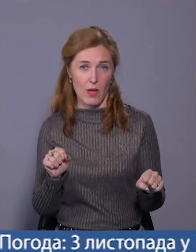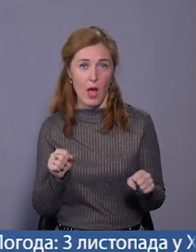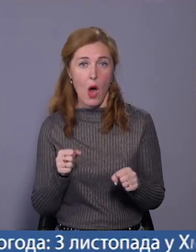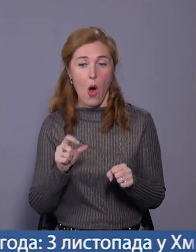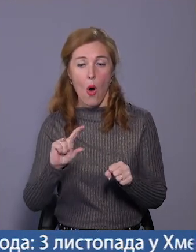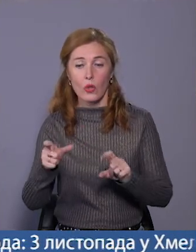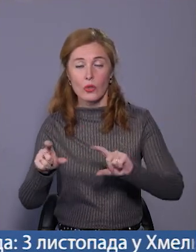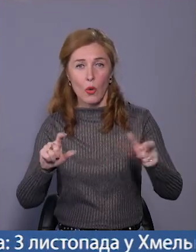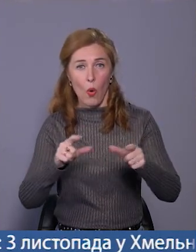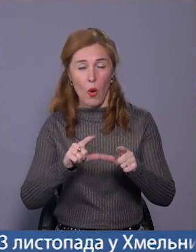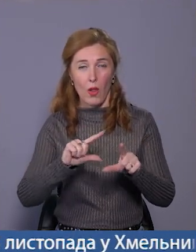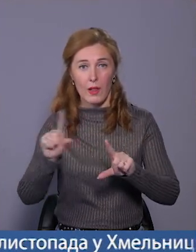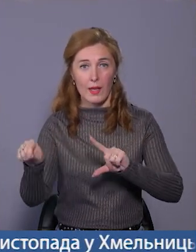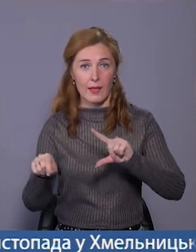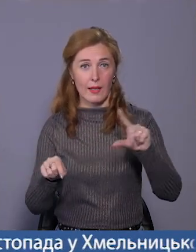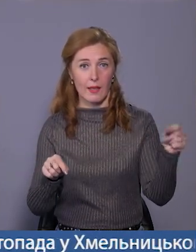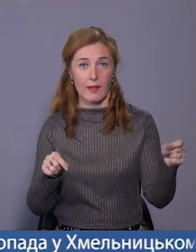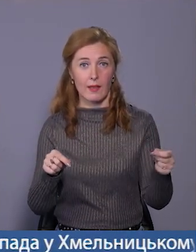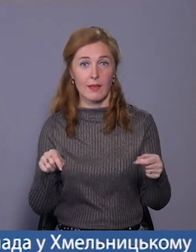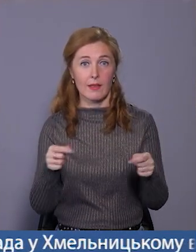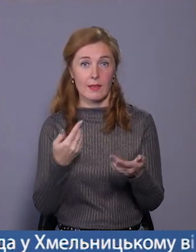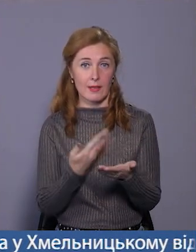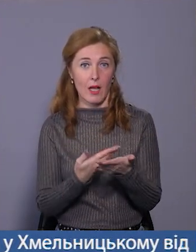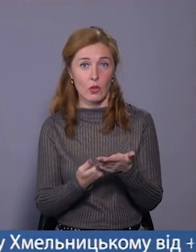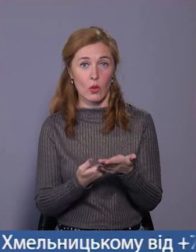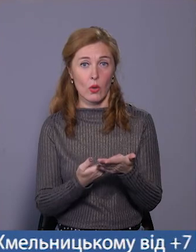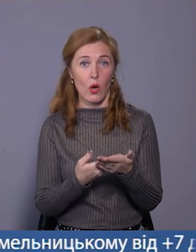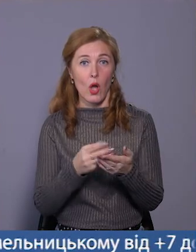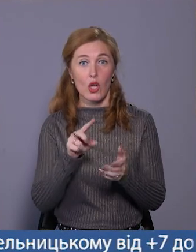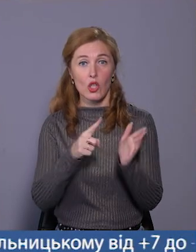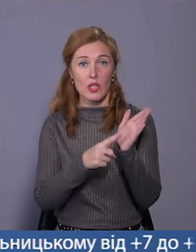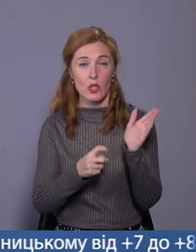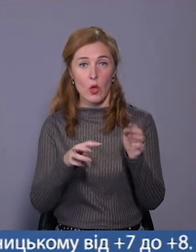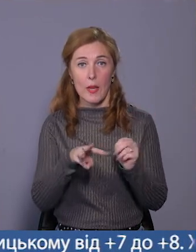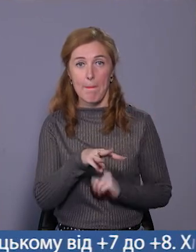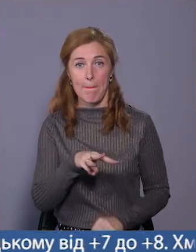осколків даного зразка ВНП близько 600 метрів.